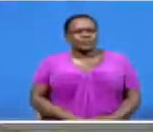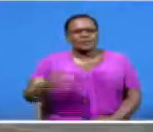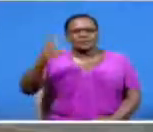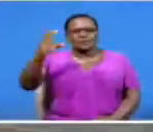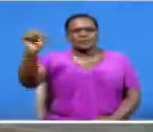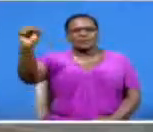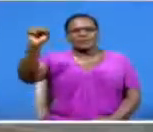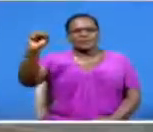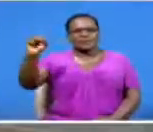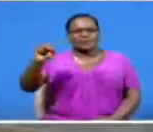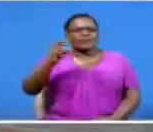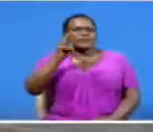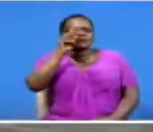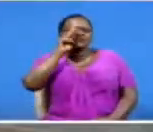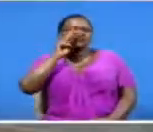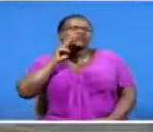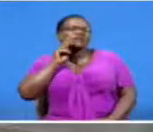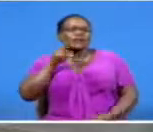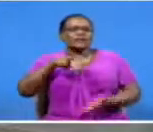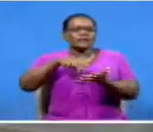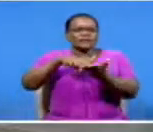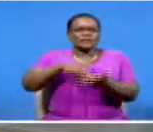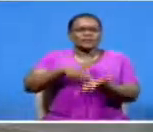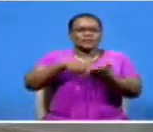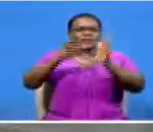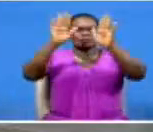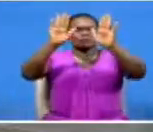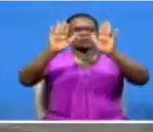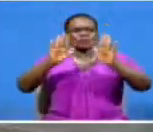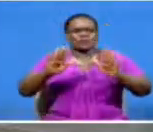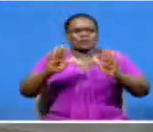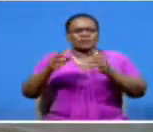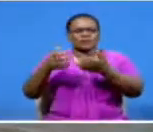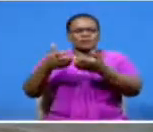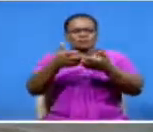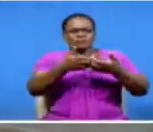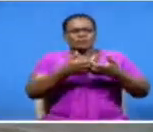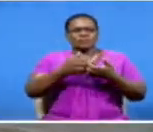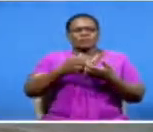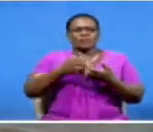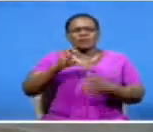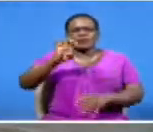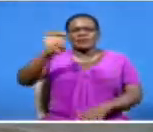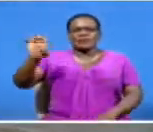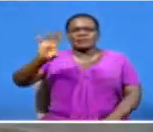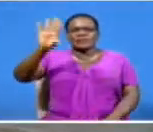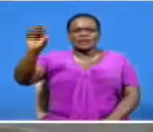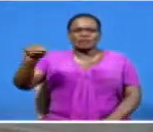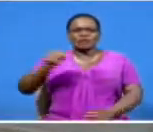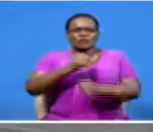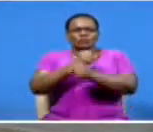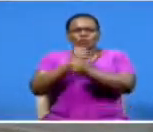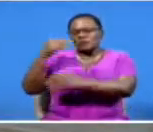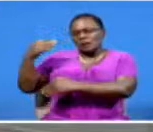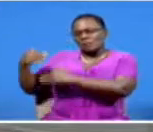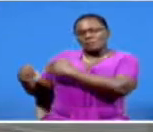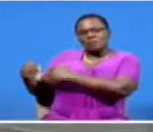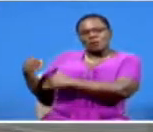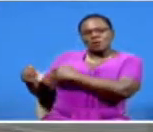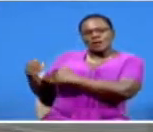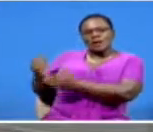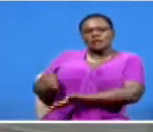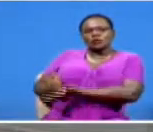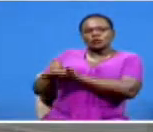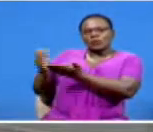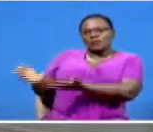Waziri Mwandamizi Musalia Mudavadi amesisitiza umuhimu wa ushirikiano wa mataifa ya Afrika Mashariki kulinda mipaka yake ili